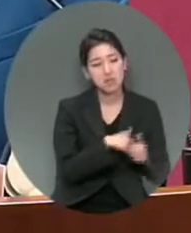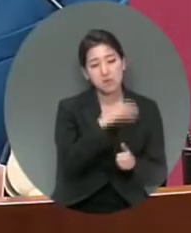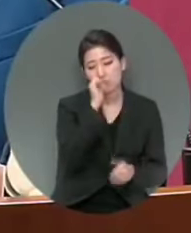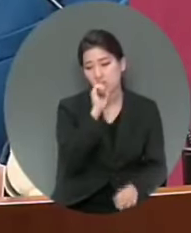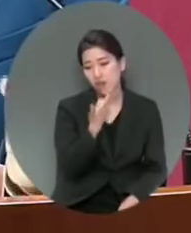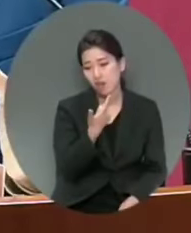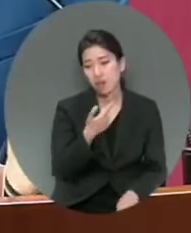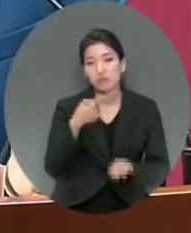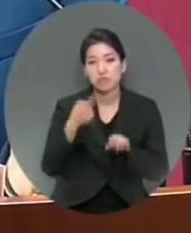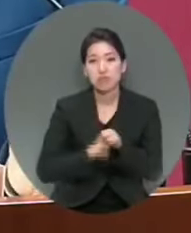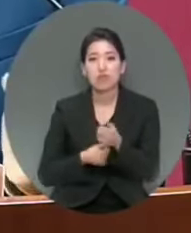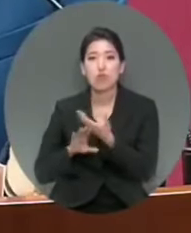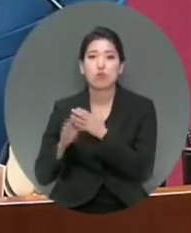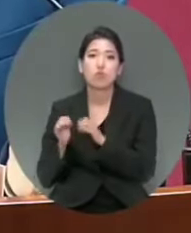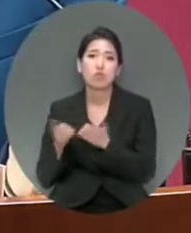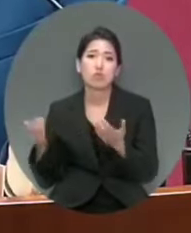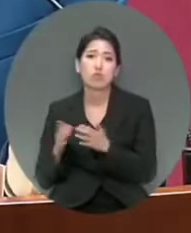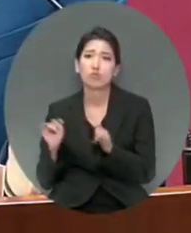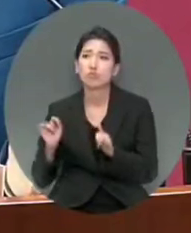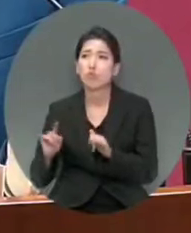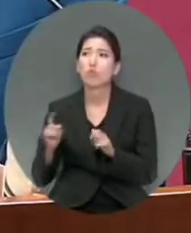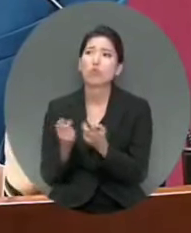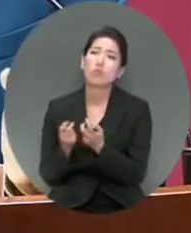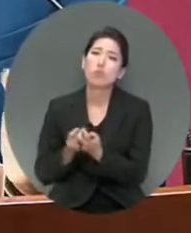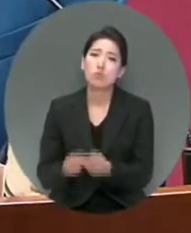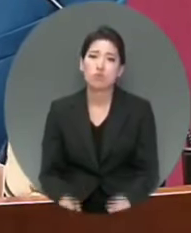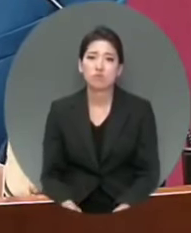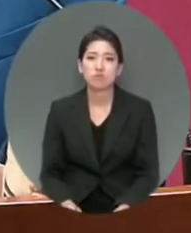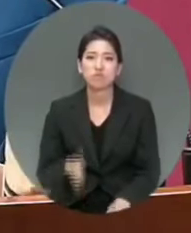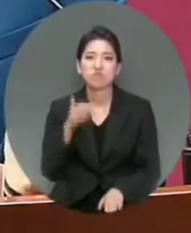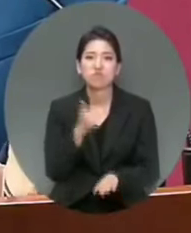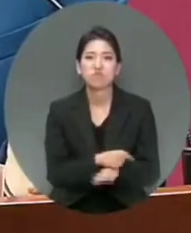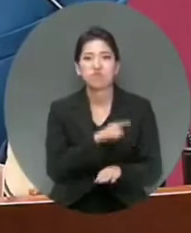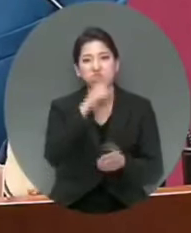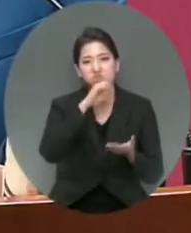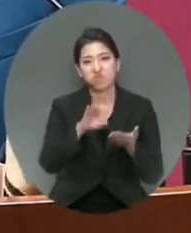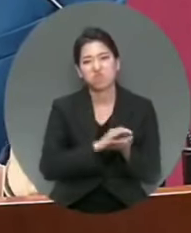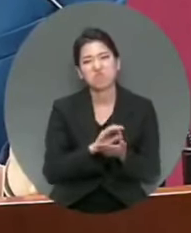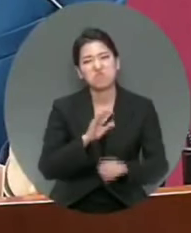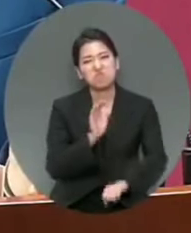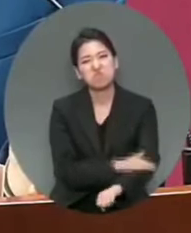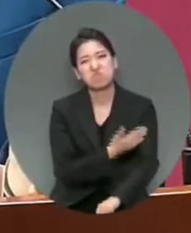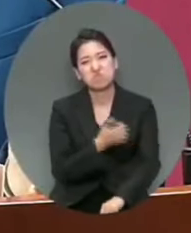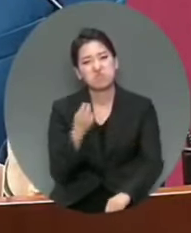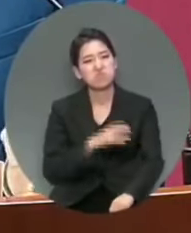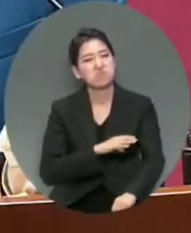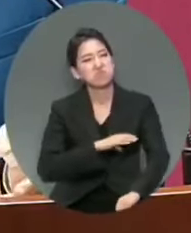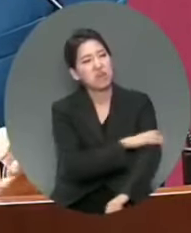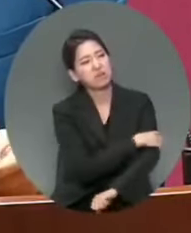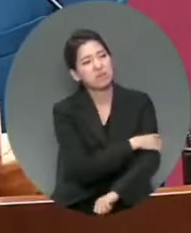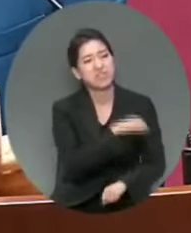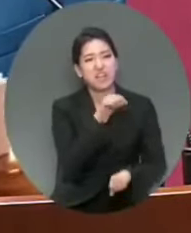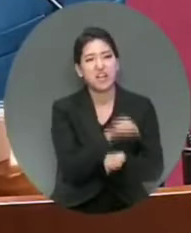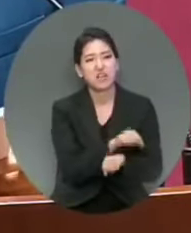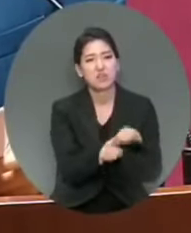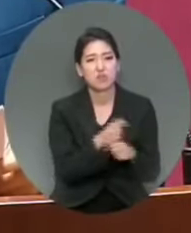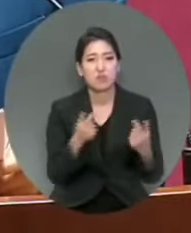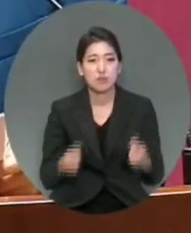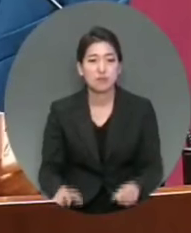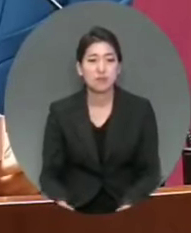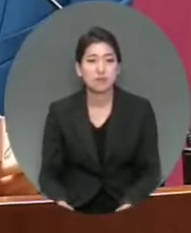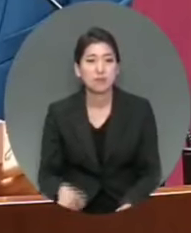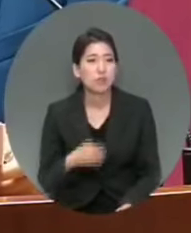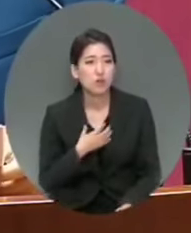곳이 없습니다. 그래서 저는 이걸 졸속 행정이다. 이거 잘못된 갑질 행정이다. 이렇게 말씀을 드리는 겁니다. 걱정하시지